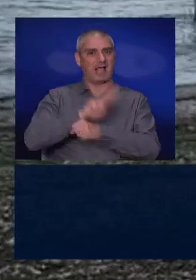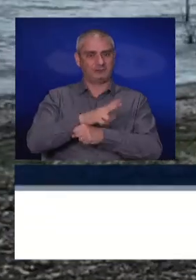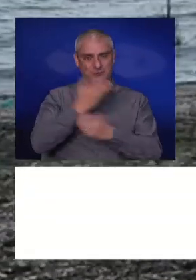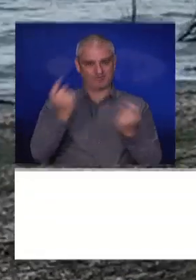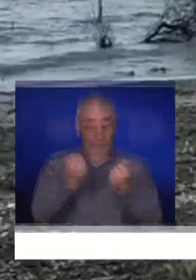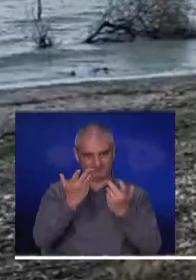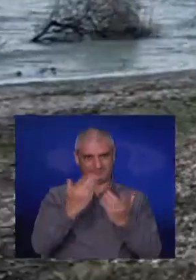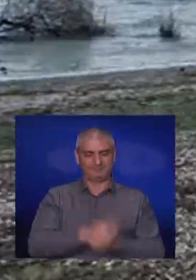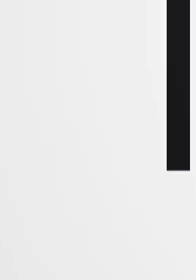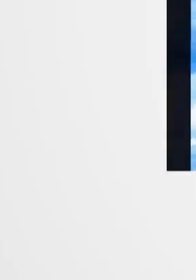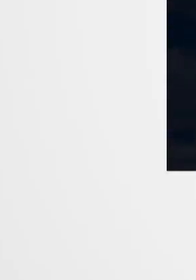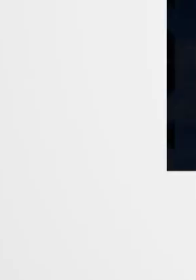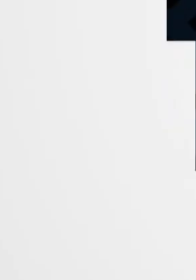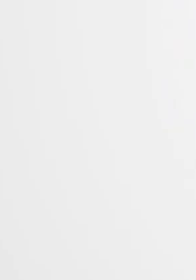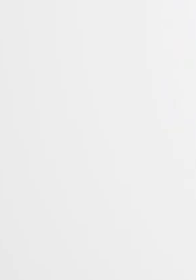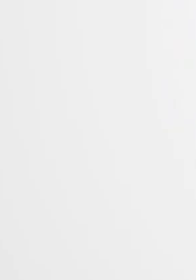התשקיף.